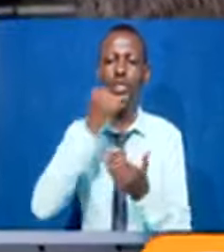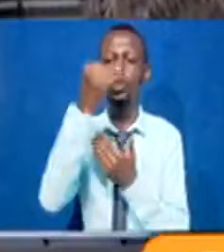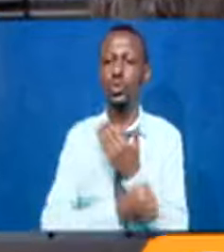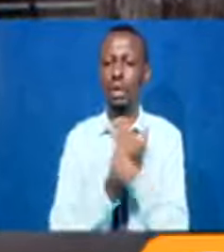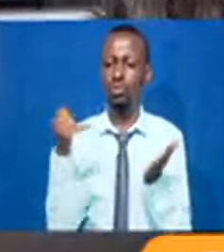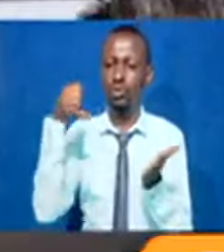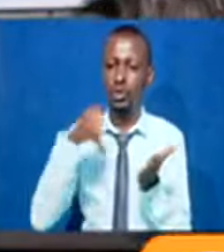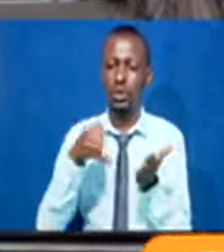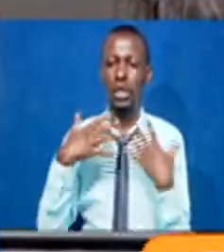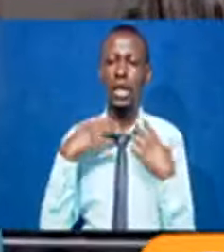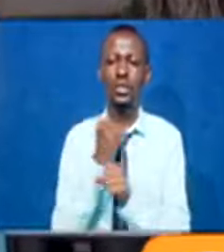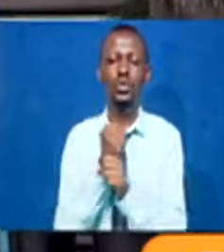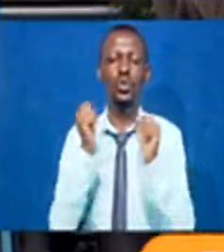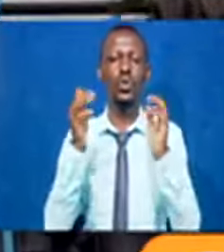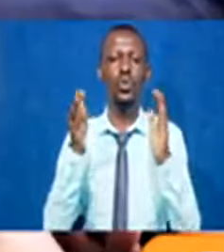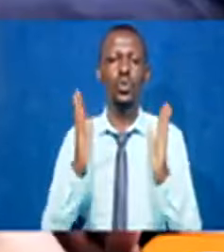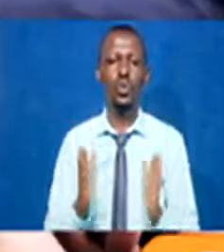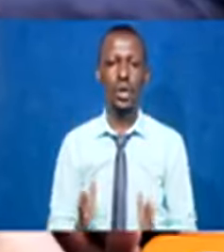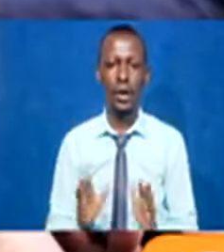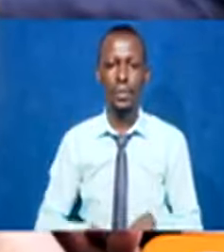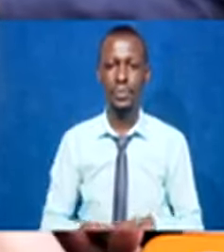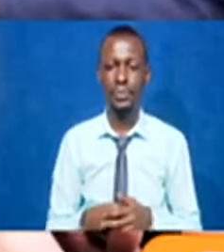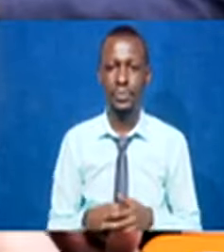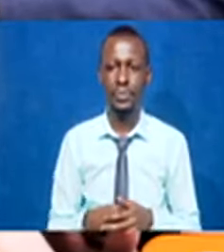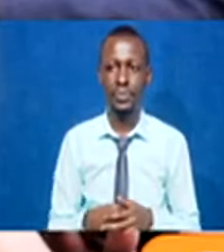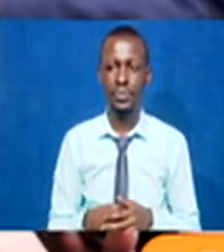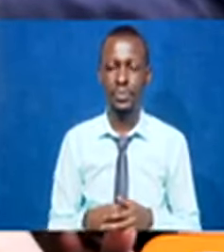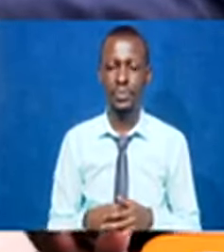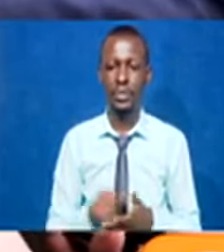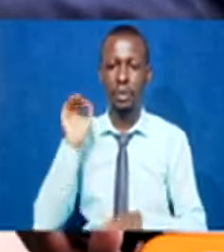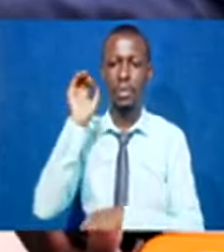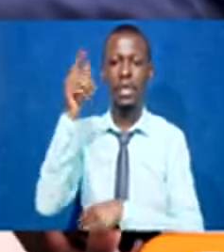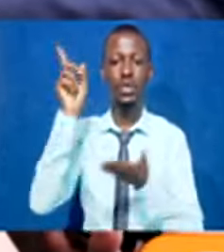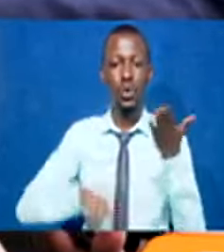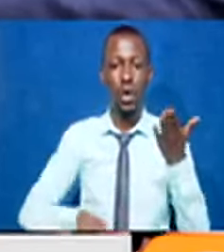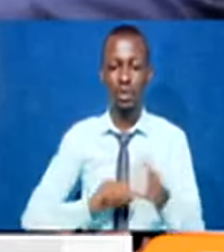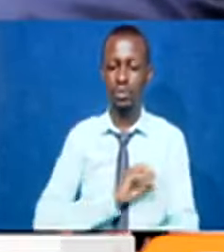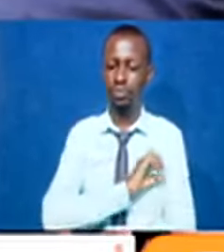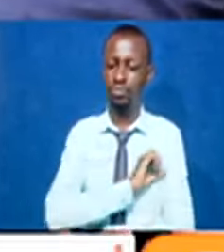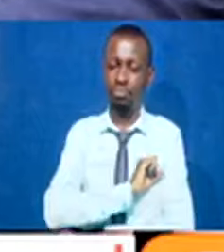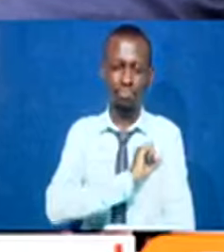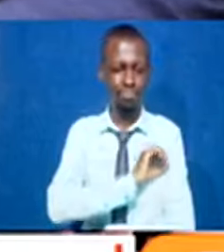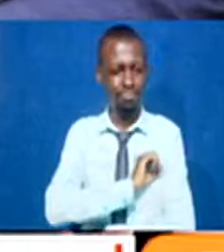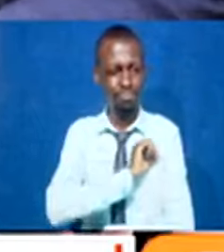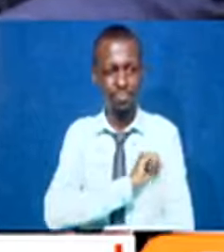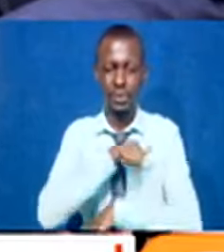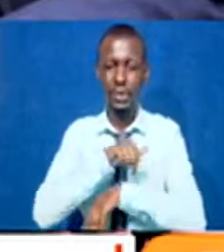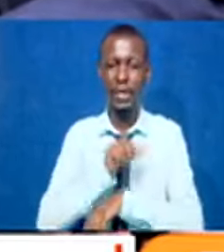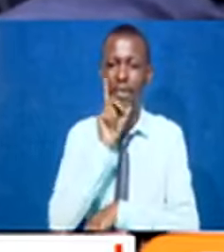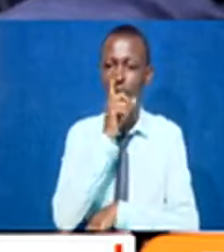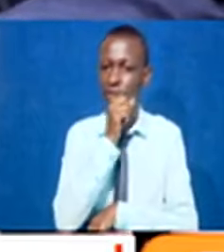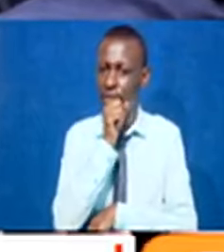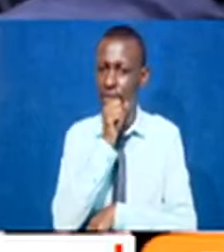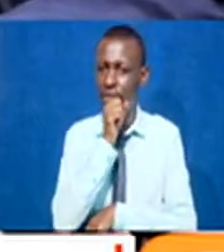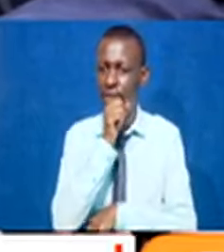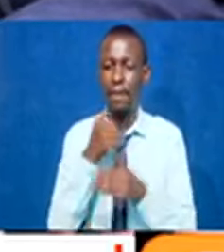itawahusisha wahudumu wa afya kwa njia kubwa. Mine is to ask for their patience as we finalize that from the meeting they